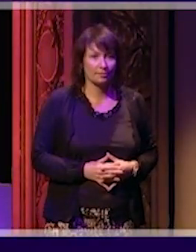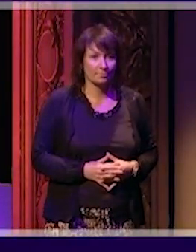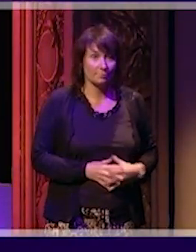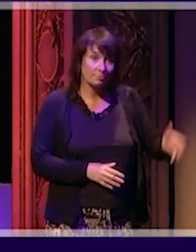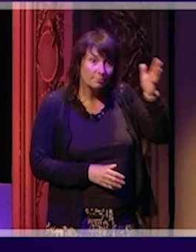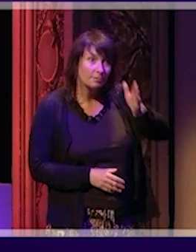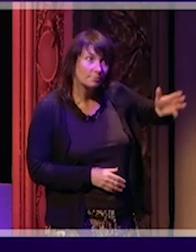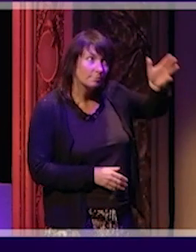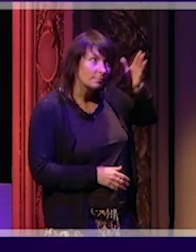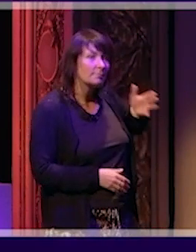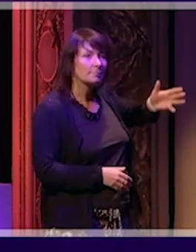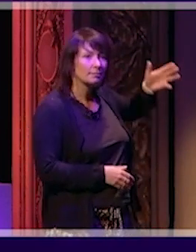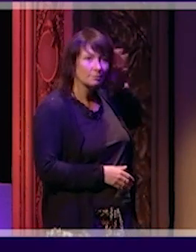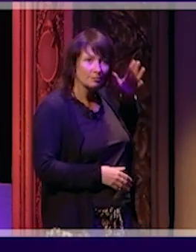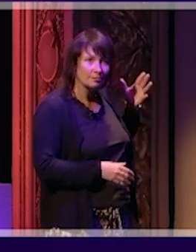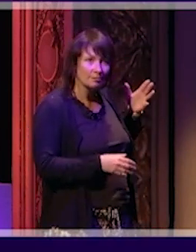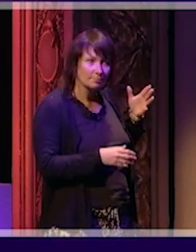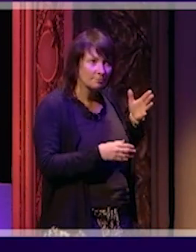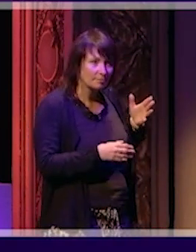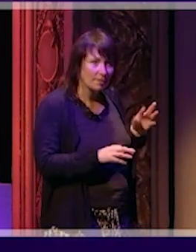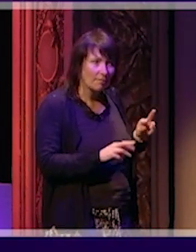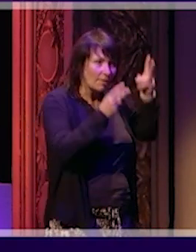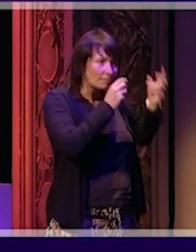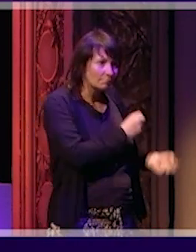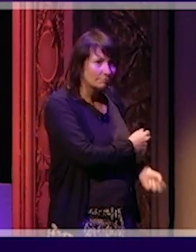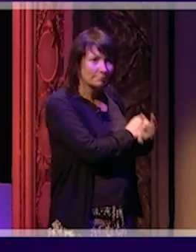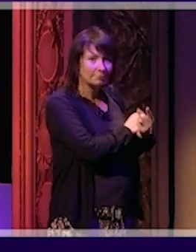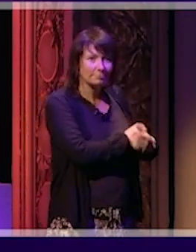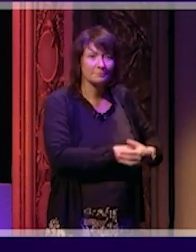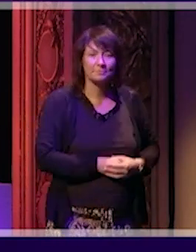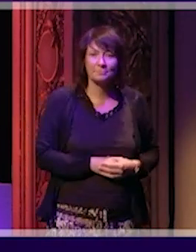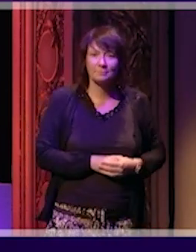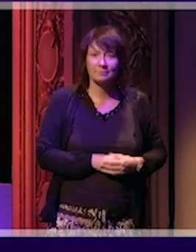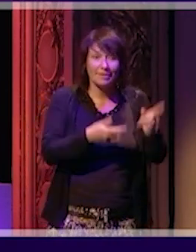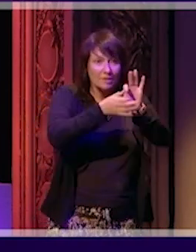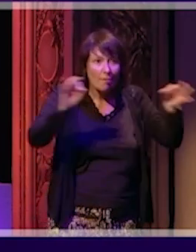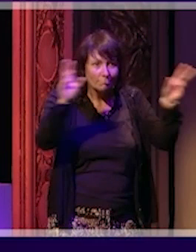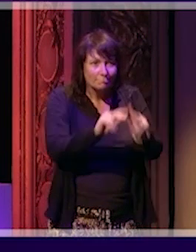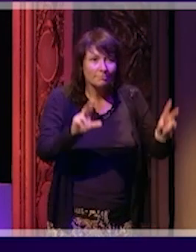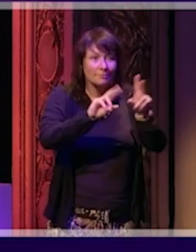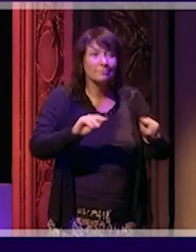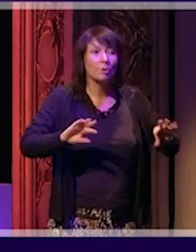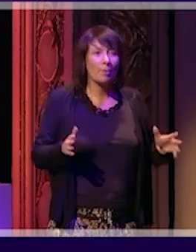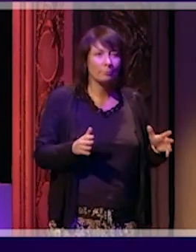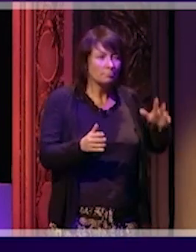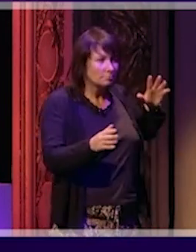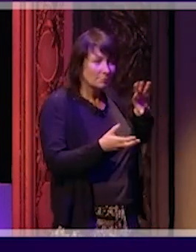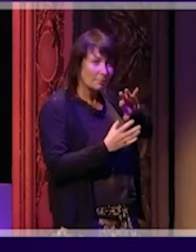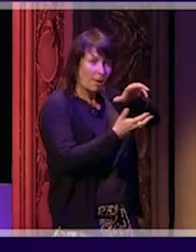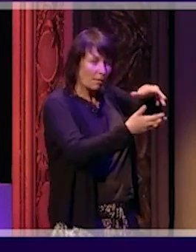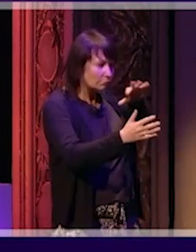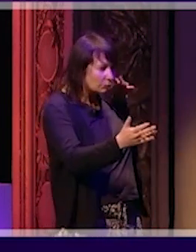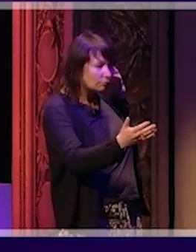il était une fois la vie pour vous raconter son histoire nous allons réduire celle de notre terre à une année